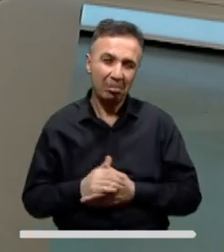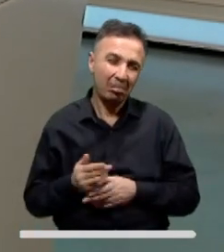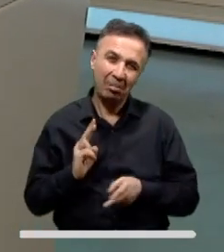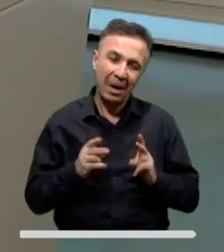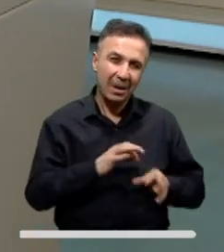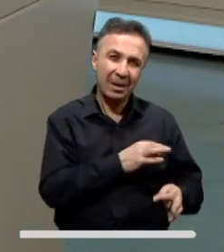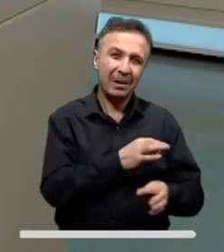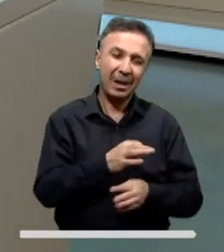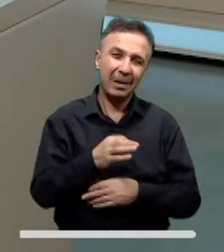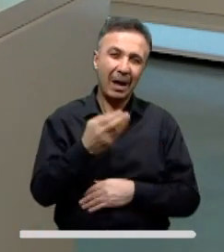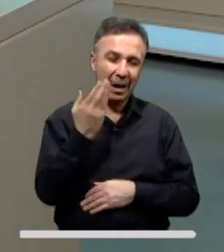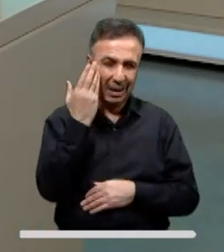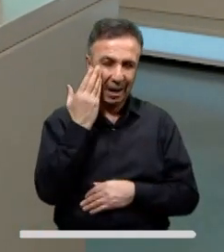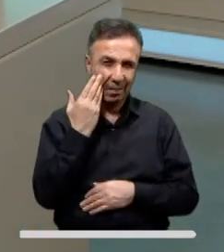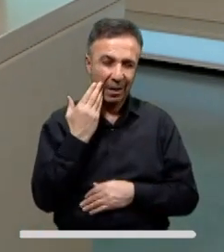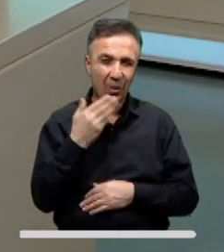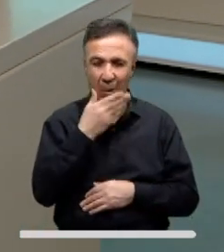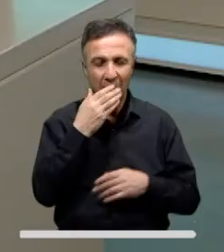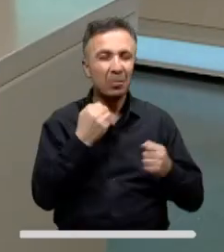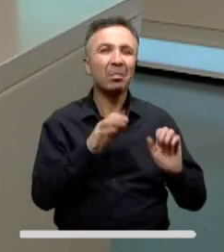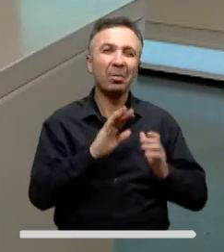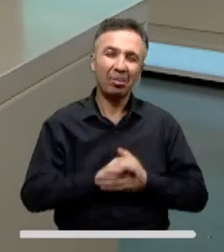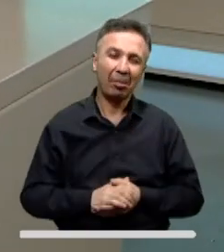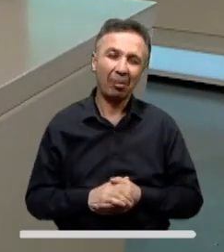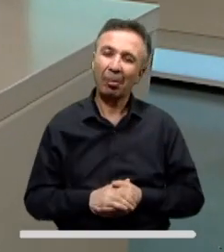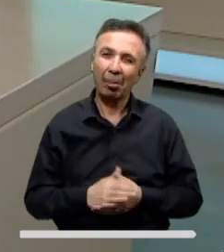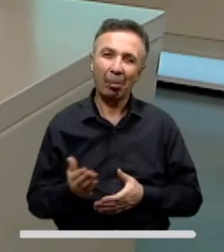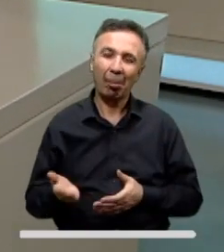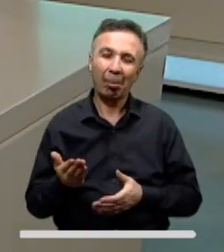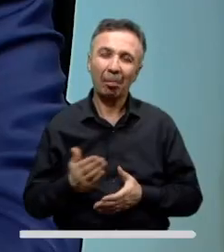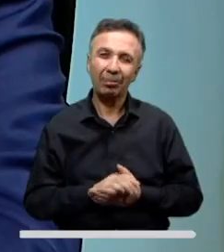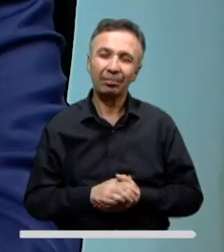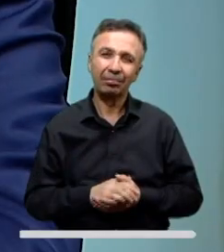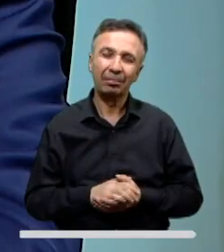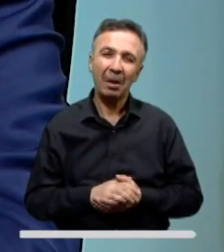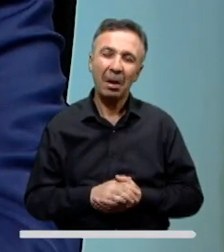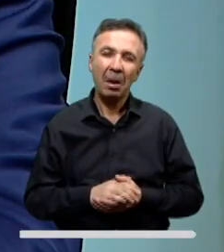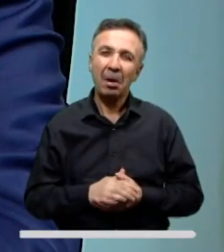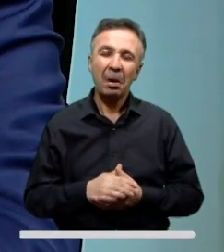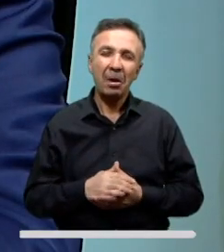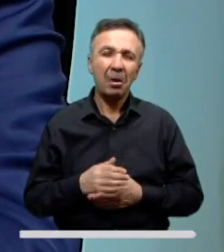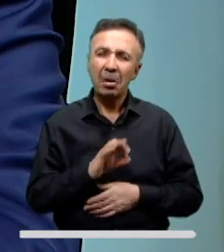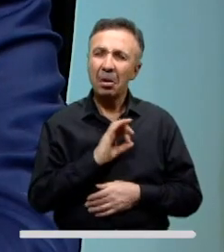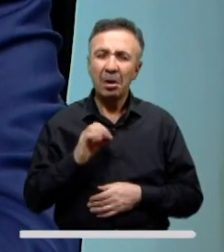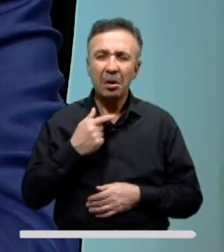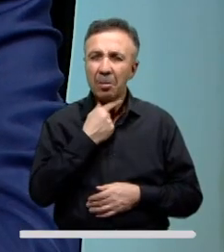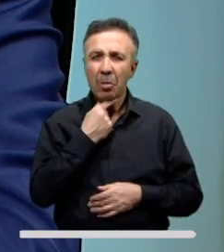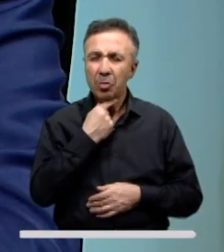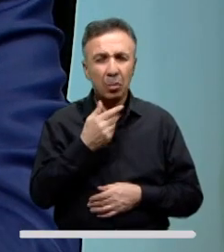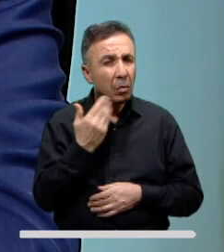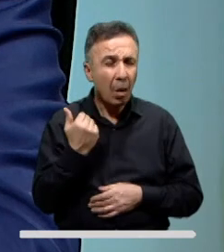tutmuyor bazıları keyfiyetten tutmuyor Yani hiçbir Mazereti yok veya